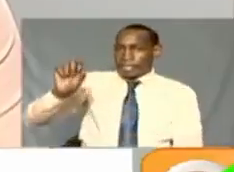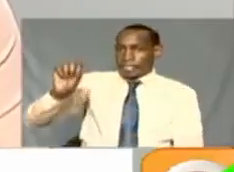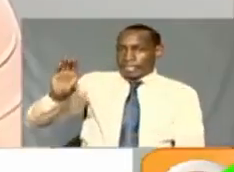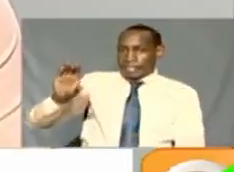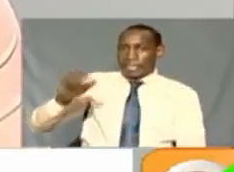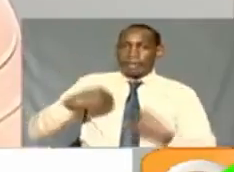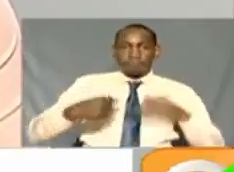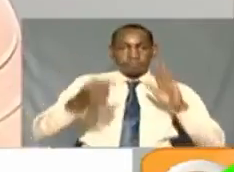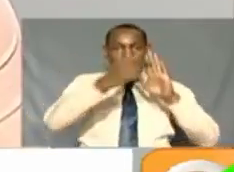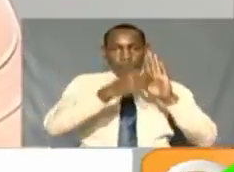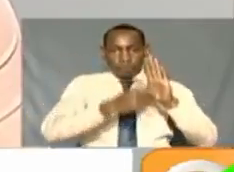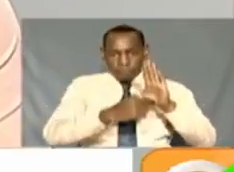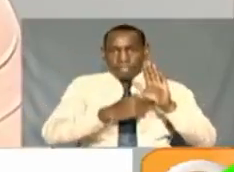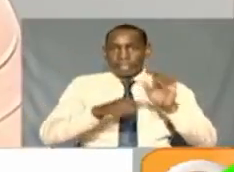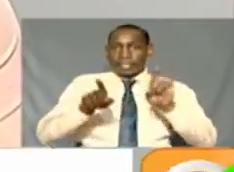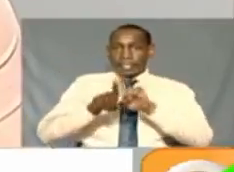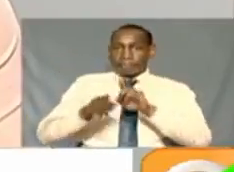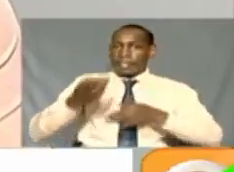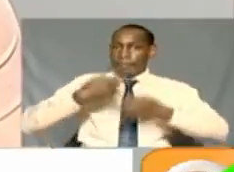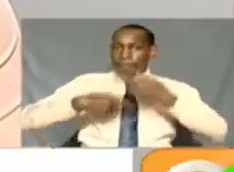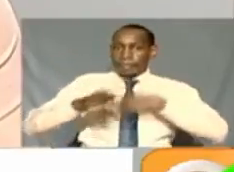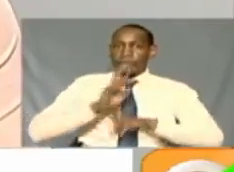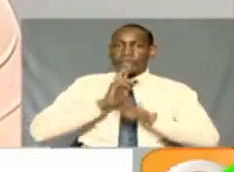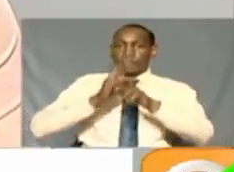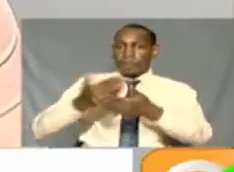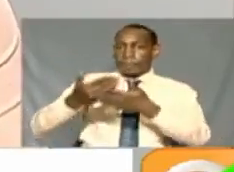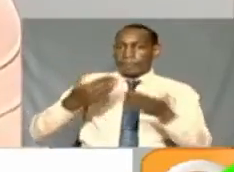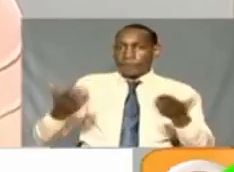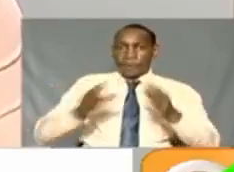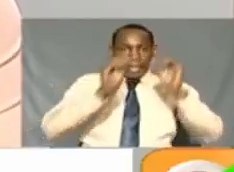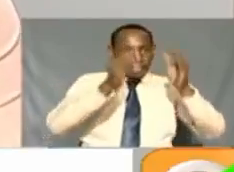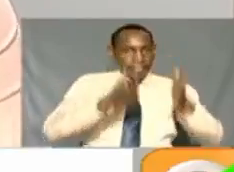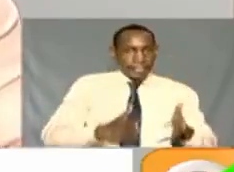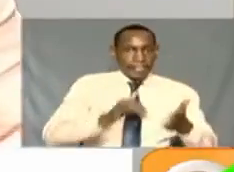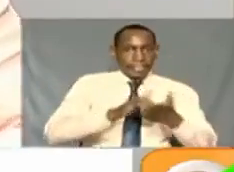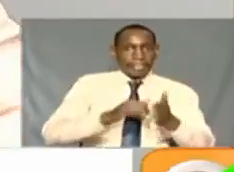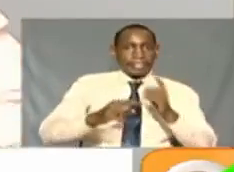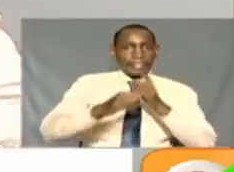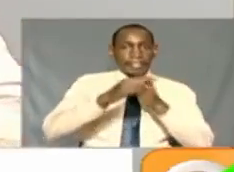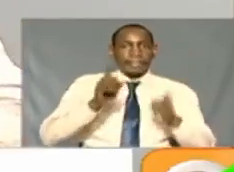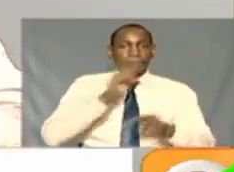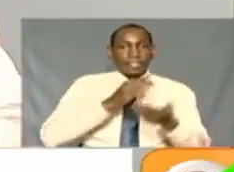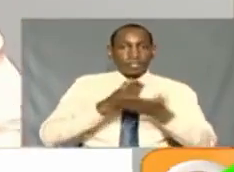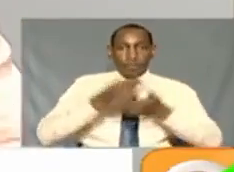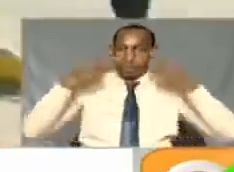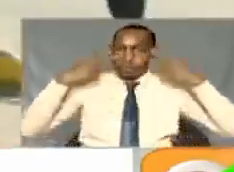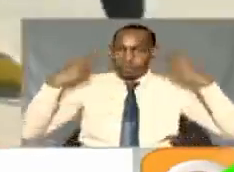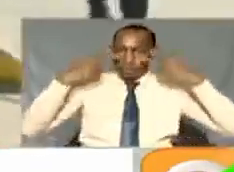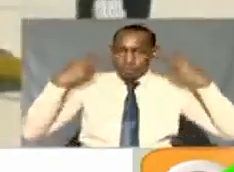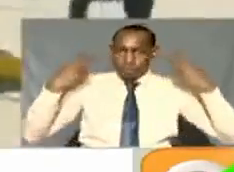inatoa vigezo kadhaa ikirejelea matukio ya awali ambapo walimu wameuawa na magaidi.